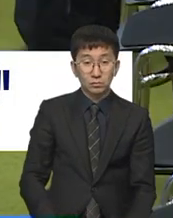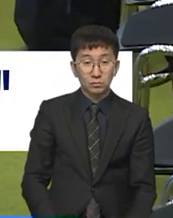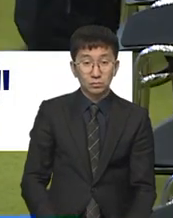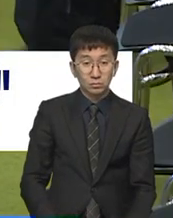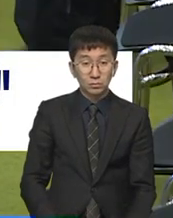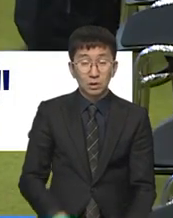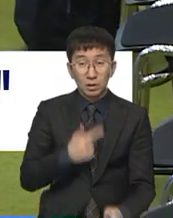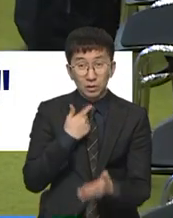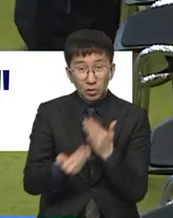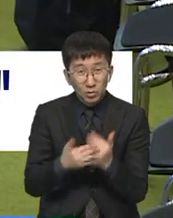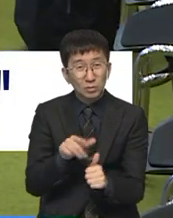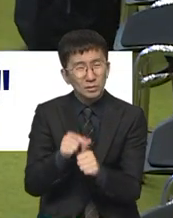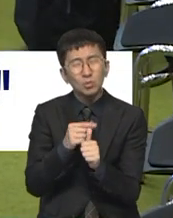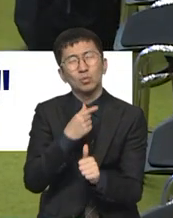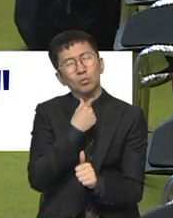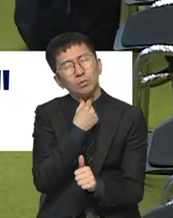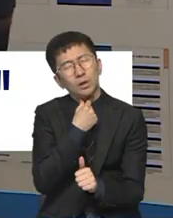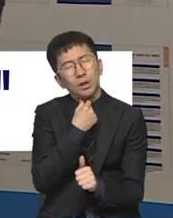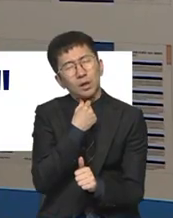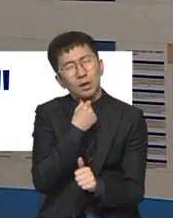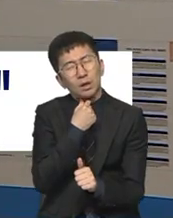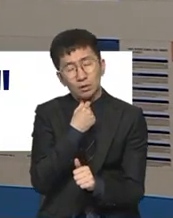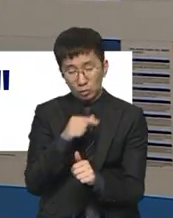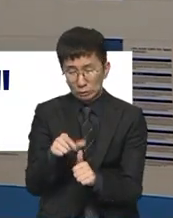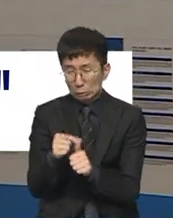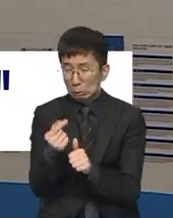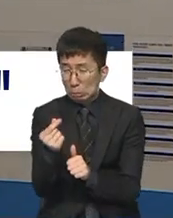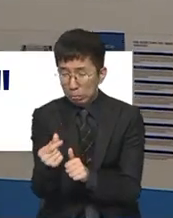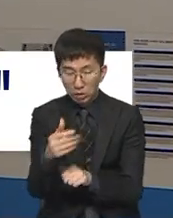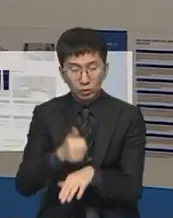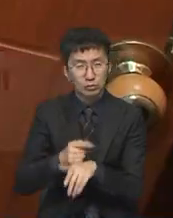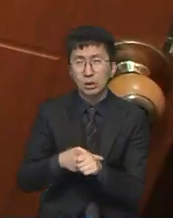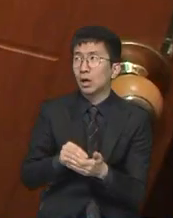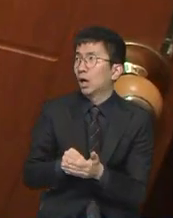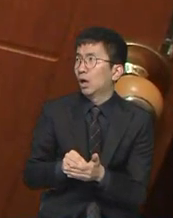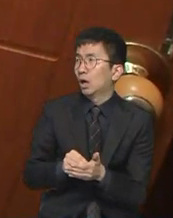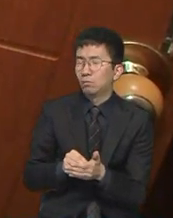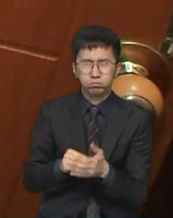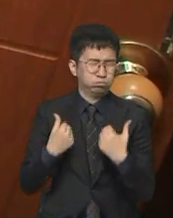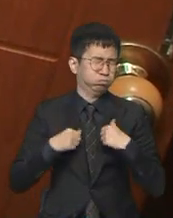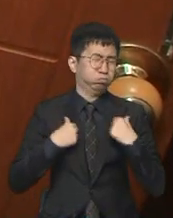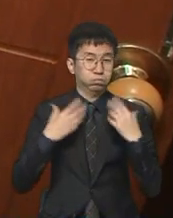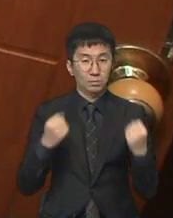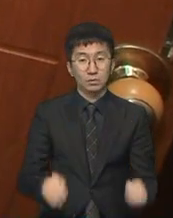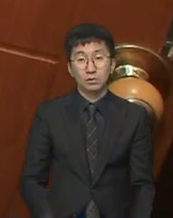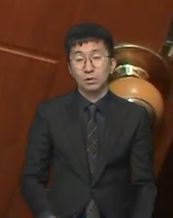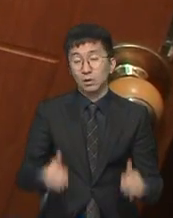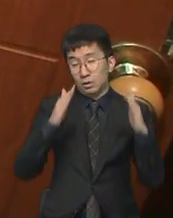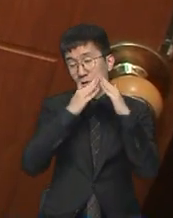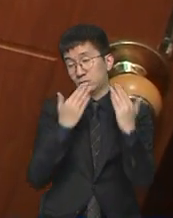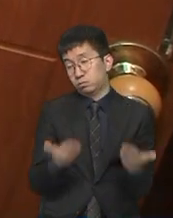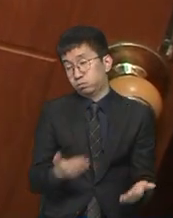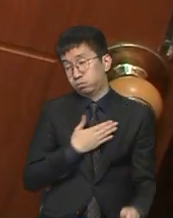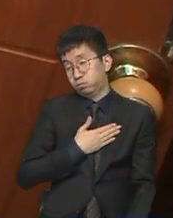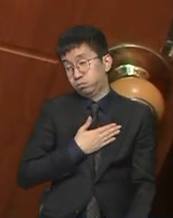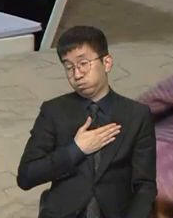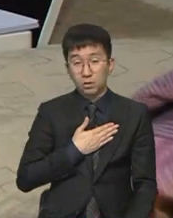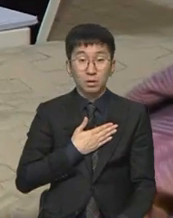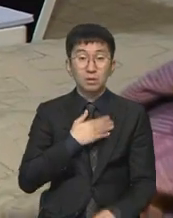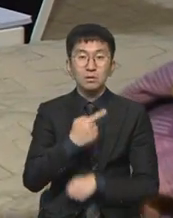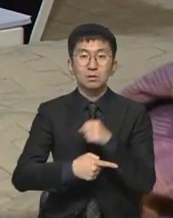확산하며 청년들에게 괜찮은 일자리가 줄어든 영향으로 풀이됩니다. 특히 쉬었다는 청년 중에서 1년 이상 쉰